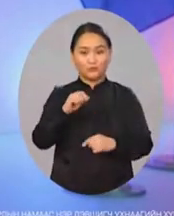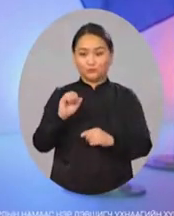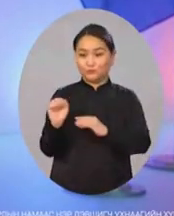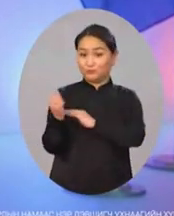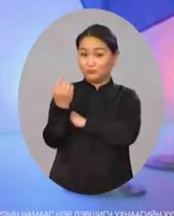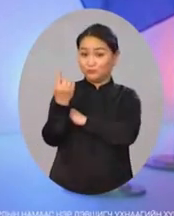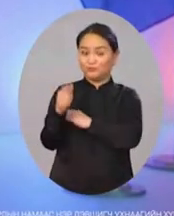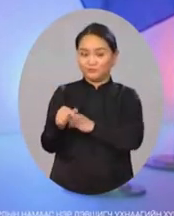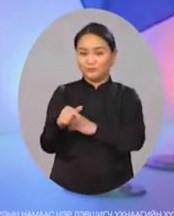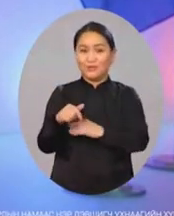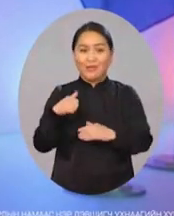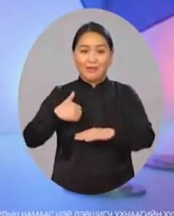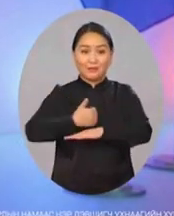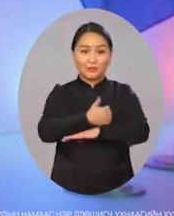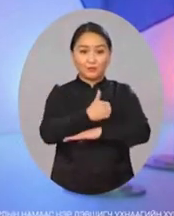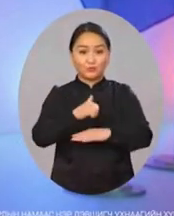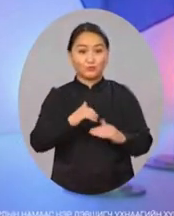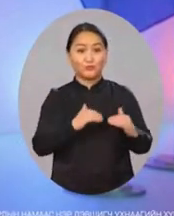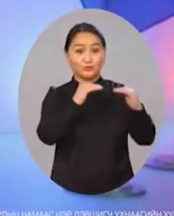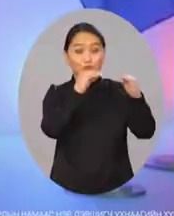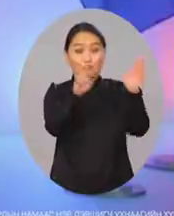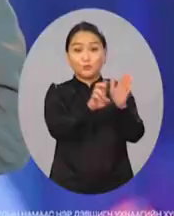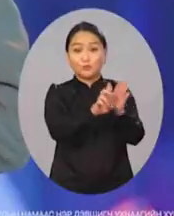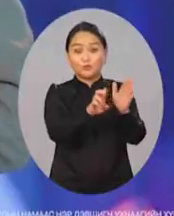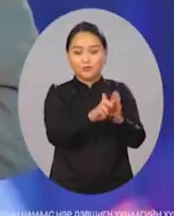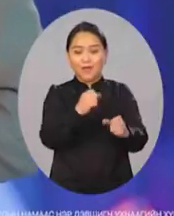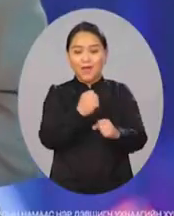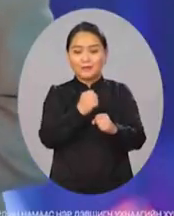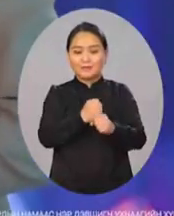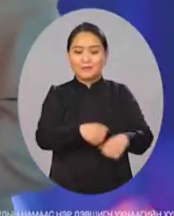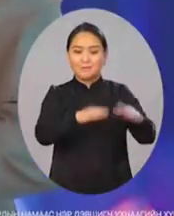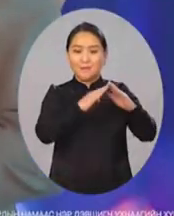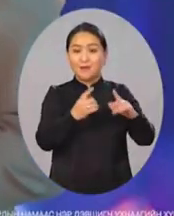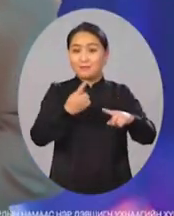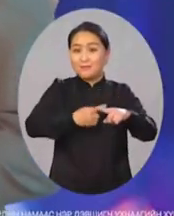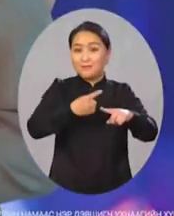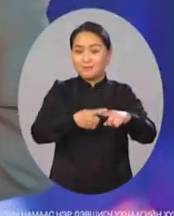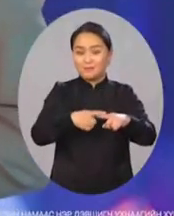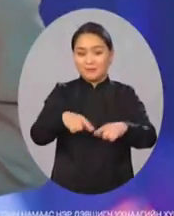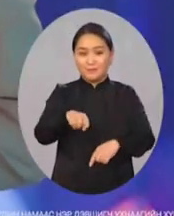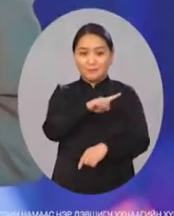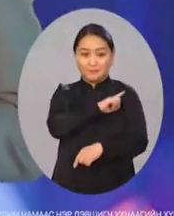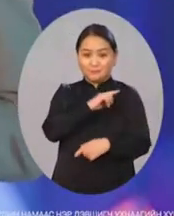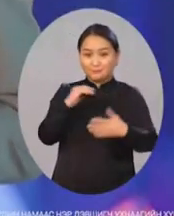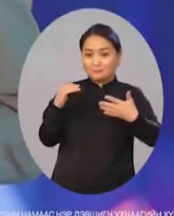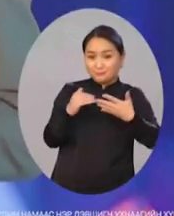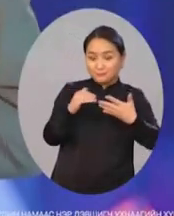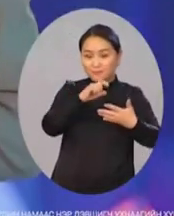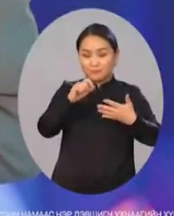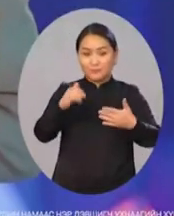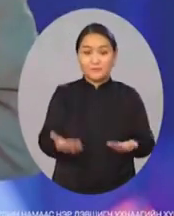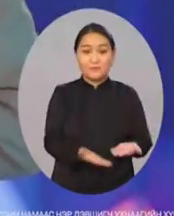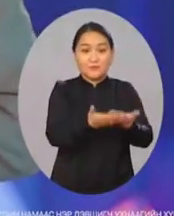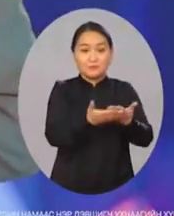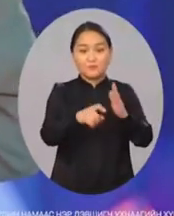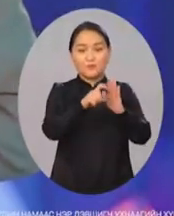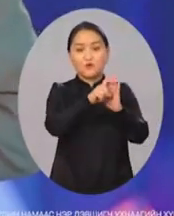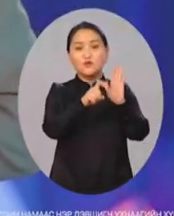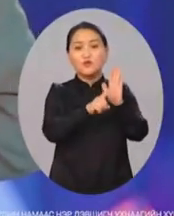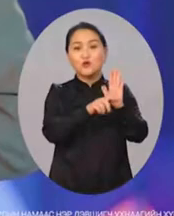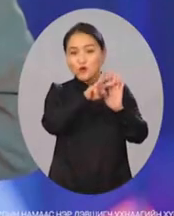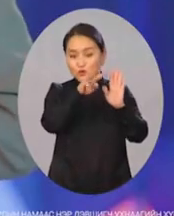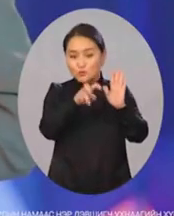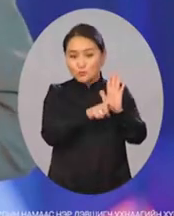Энэ чухалаа сонирхолтой ажиллаж болчлыг хөгжүүлэх боломж бий. Мөн ажлын байрыг нэмэгдүүлэн чинэлэг дундаж давхрыг дэмжих